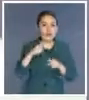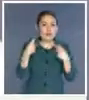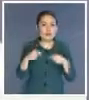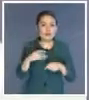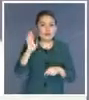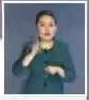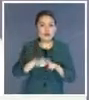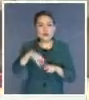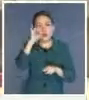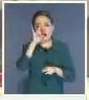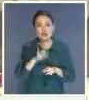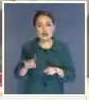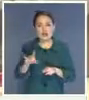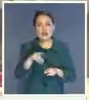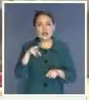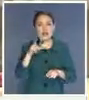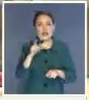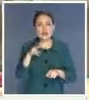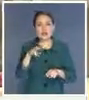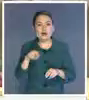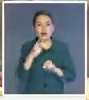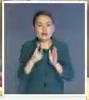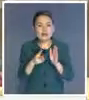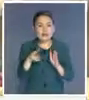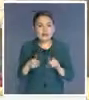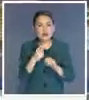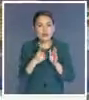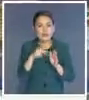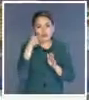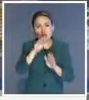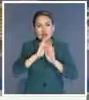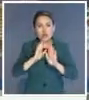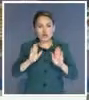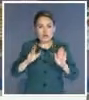деген маркамен Экспо 2017 көрмесіне келген меймандарға ұлттық тағамның